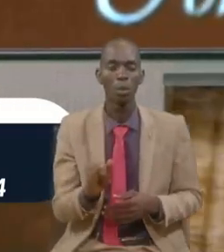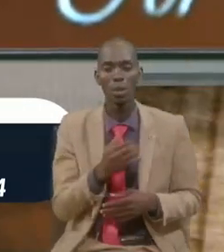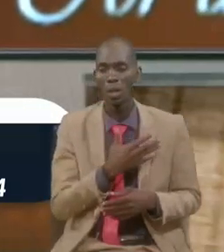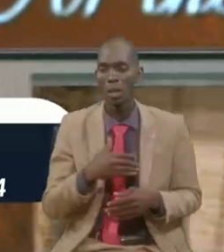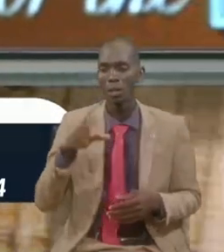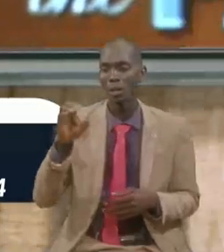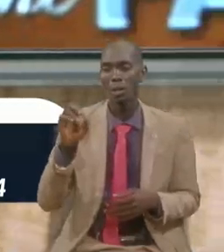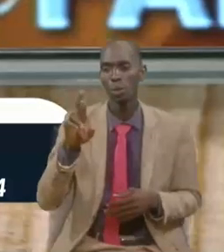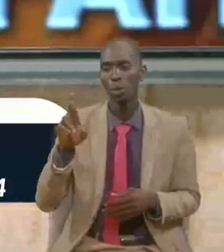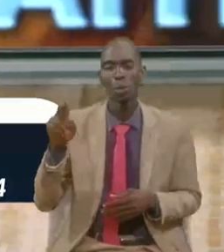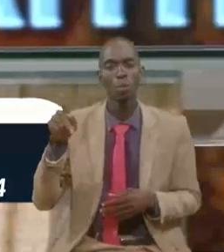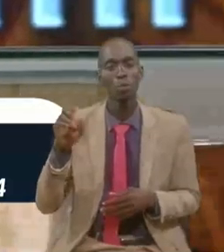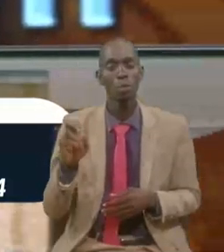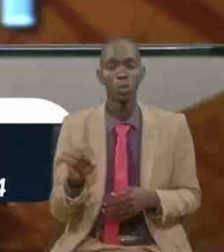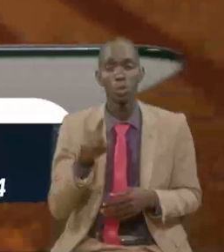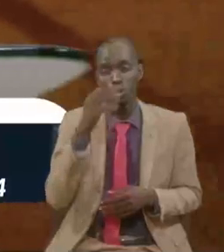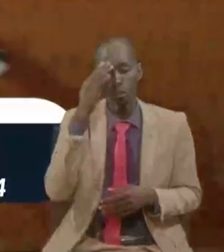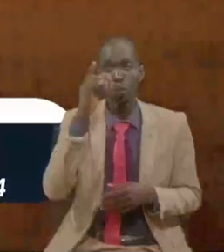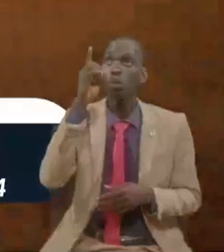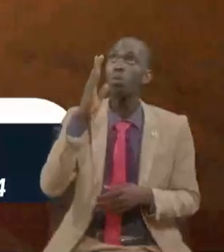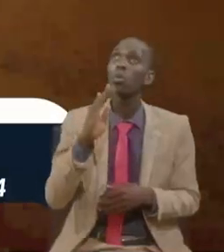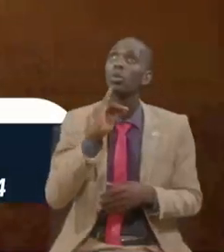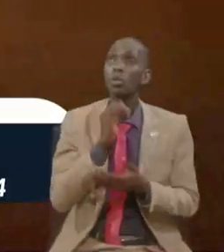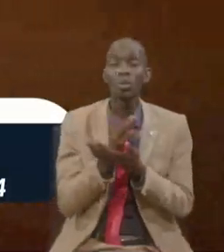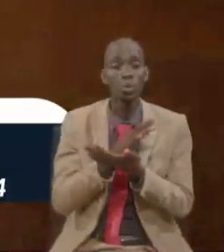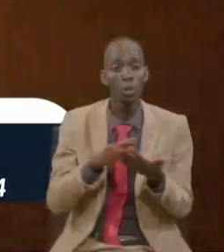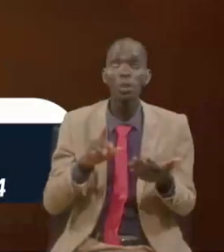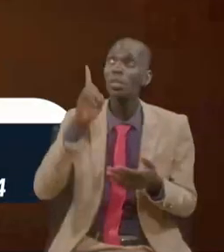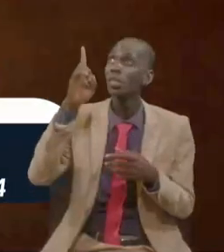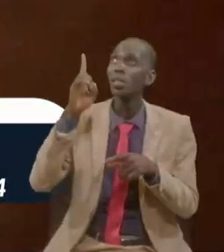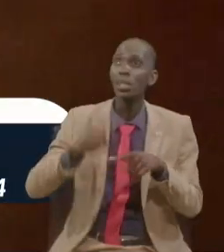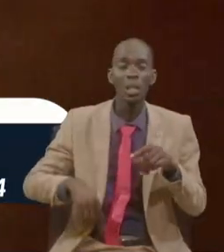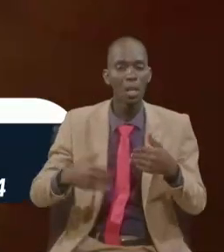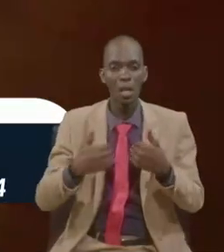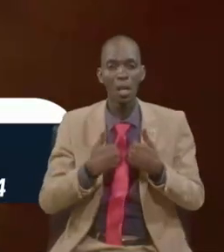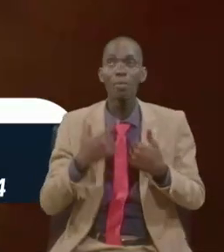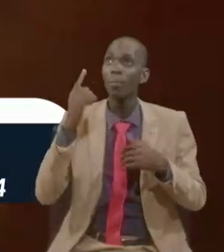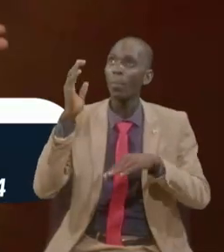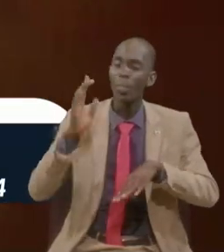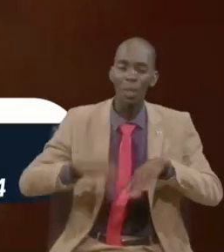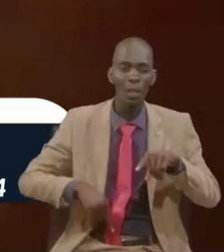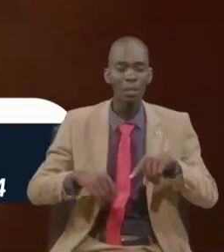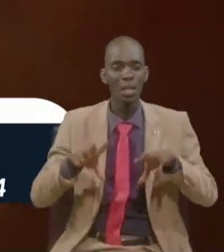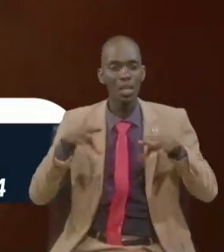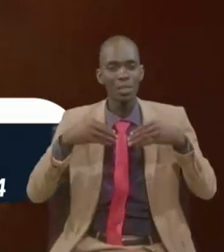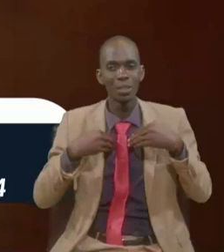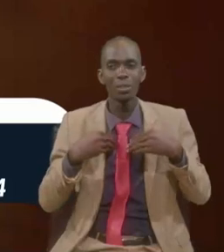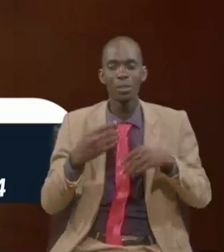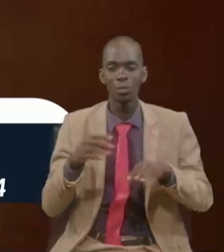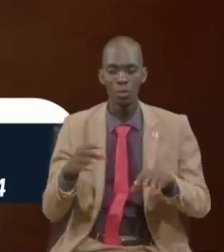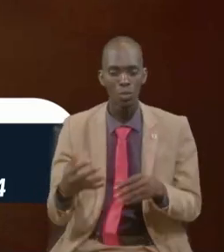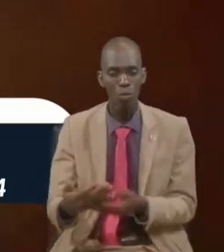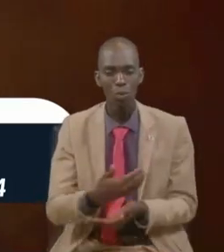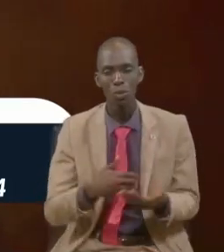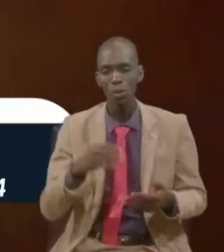saint, Dieu est juste et saint. Donc, la personne ne peut pas accepter ne peut pas penser